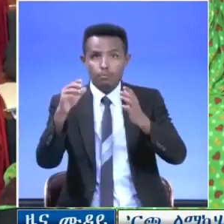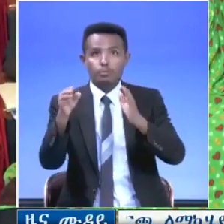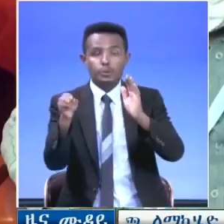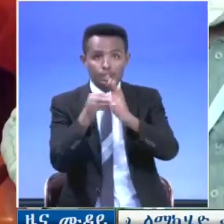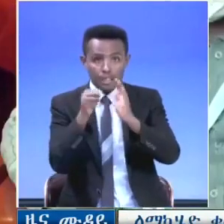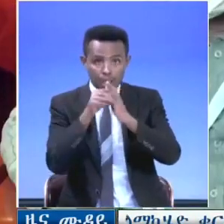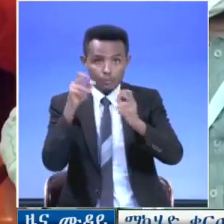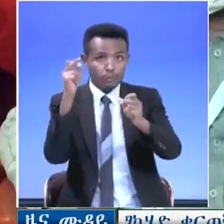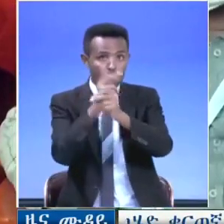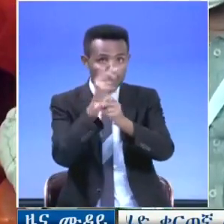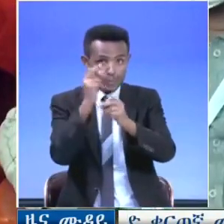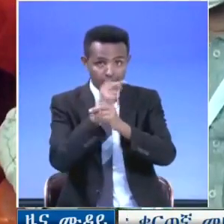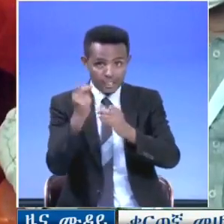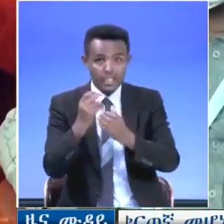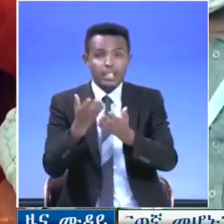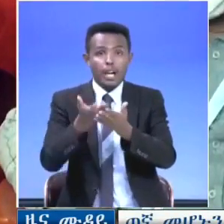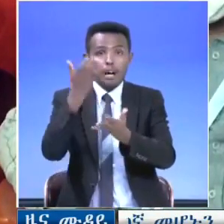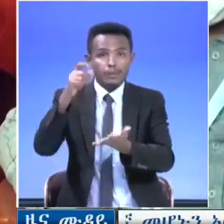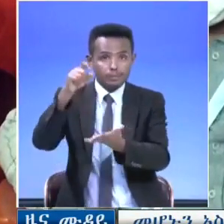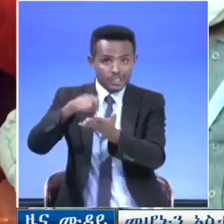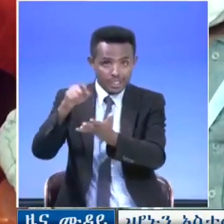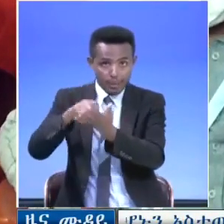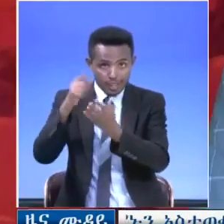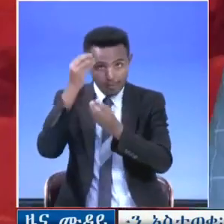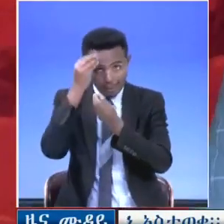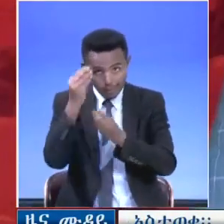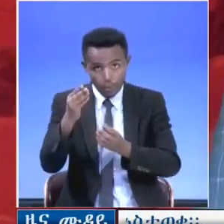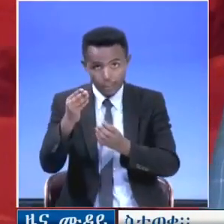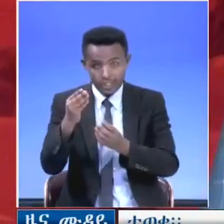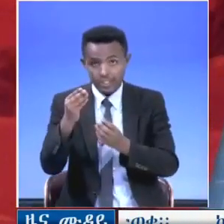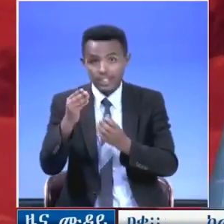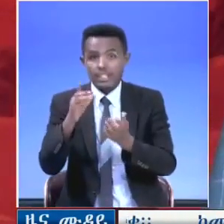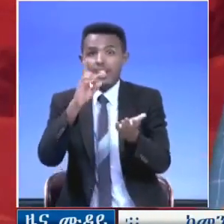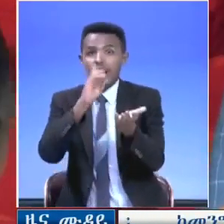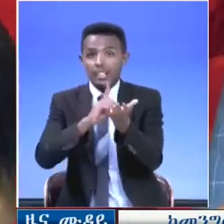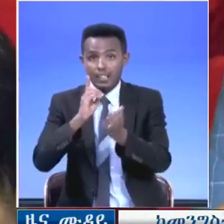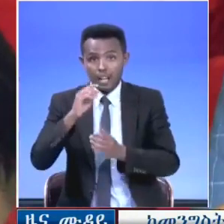የሀብት ምዝገባና ማሳወቅ ዳይሬክተር አቶ መስፍን በላይነህ። የሀብት ምዝገባ